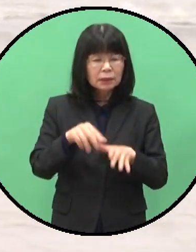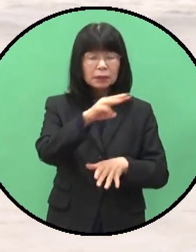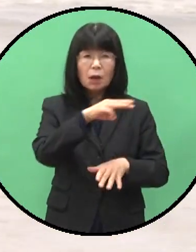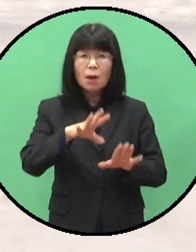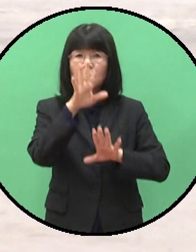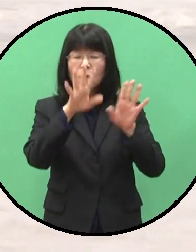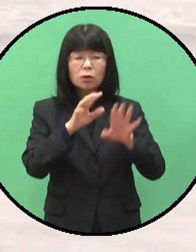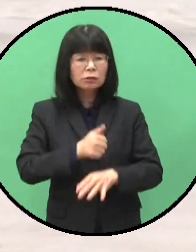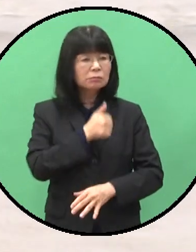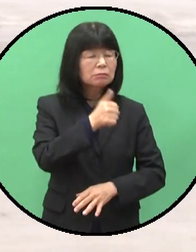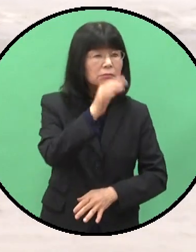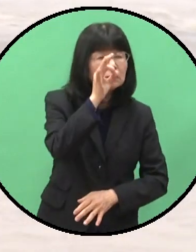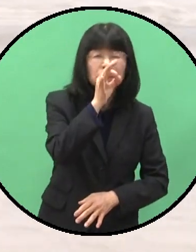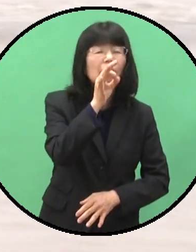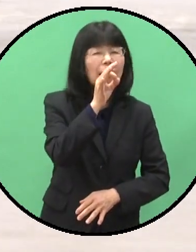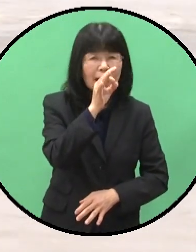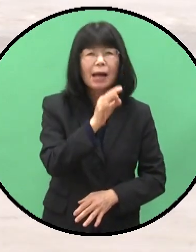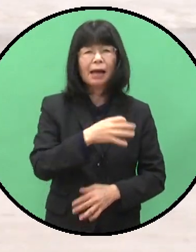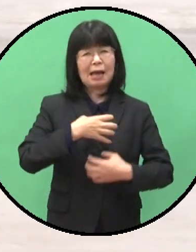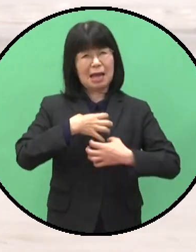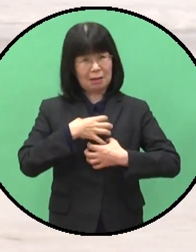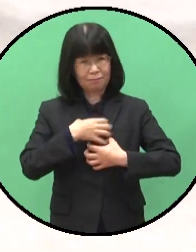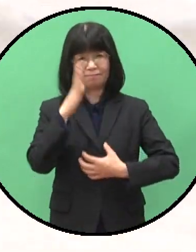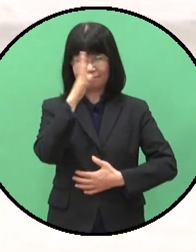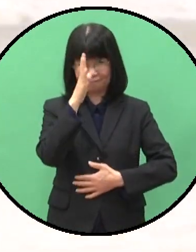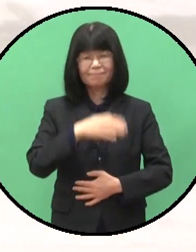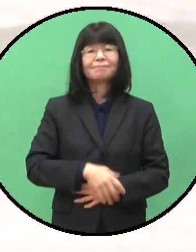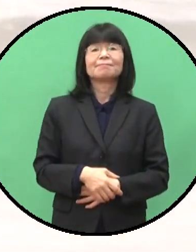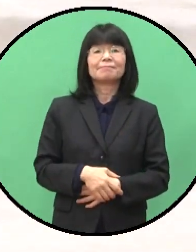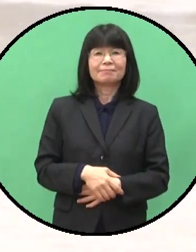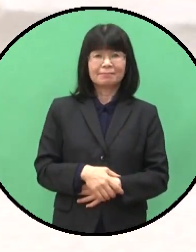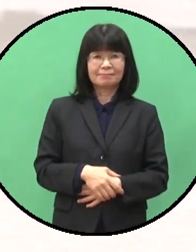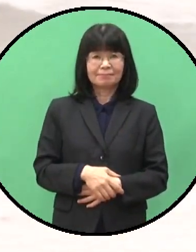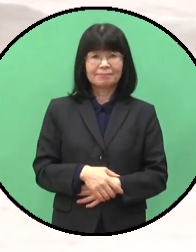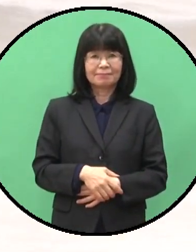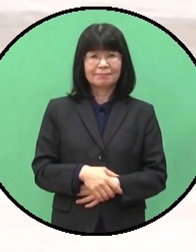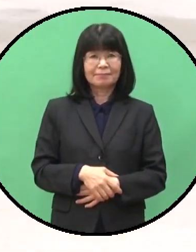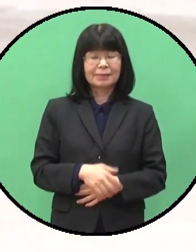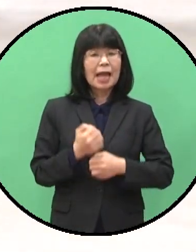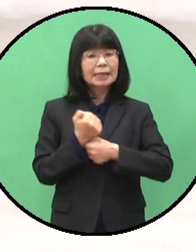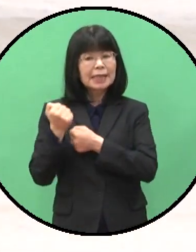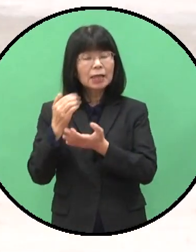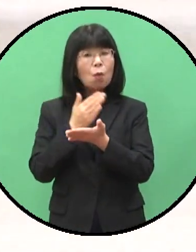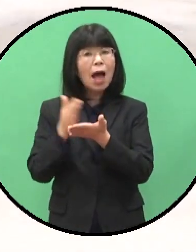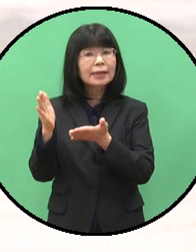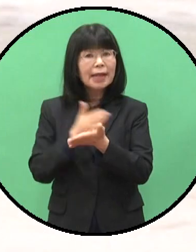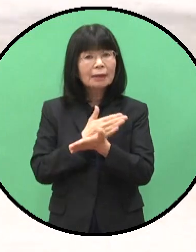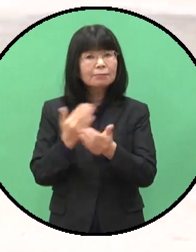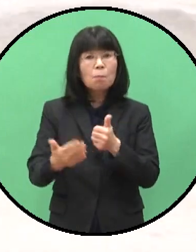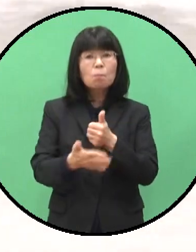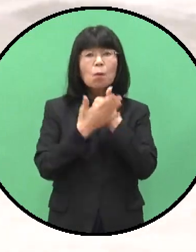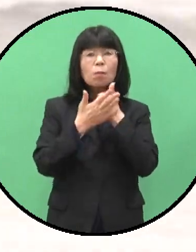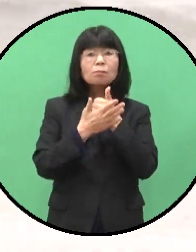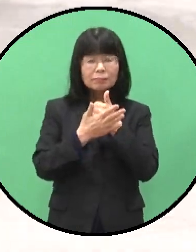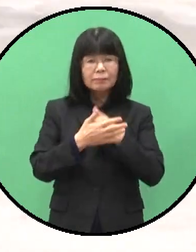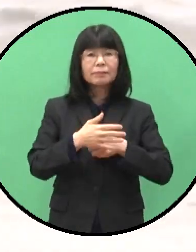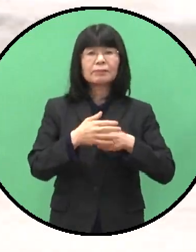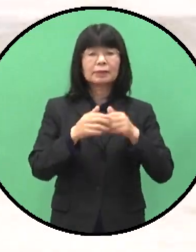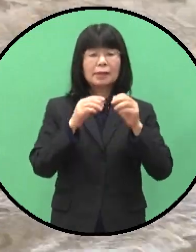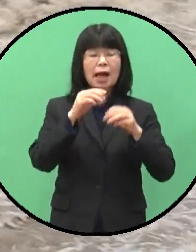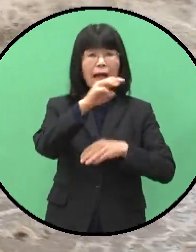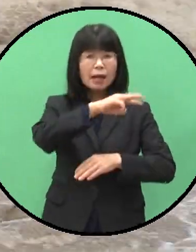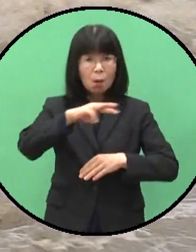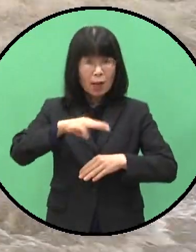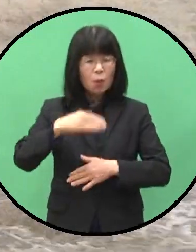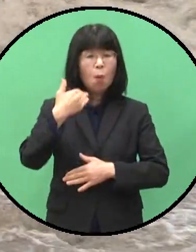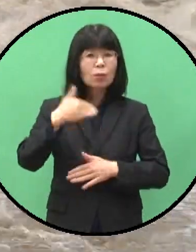様子を直接見に行くことは大変危険です。避難の判断に役立つサイト、川の水位